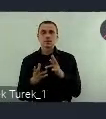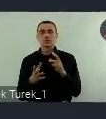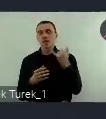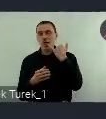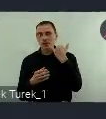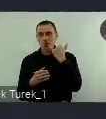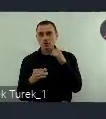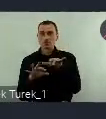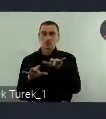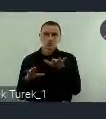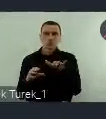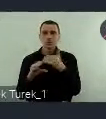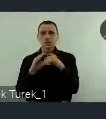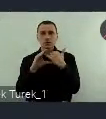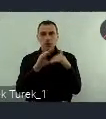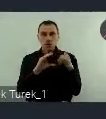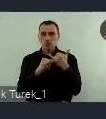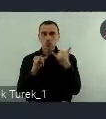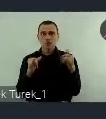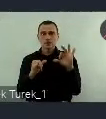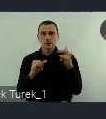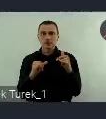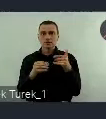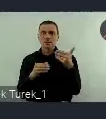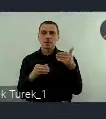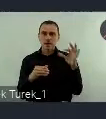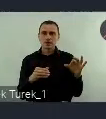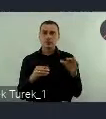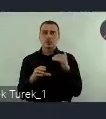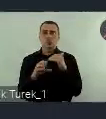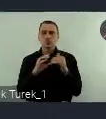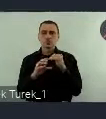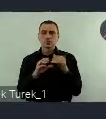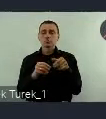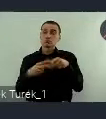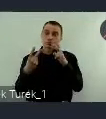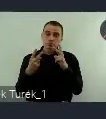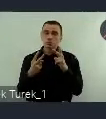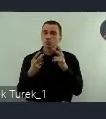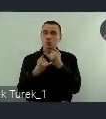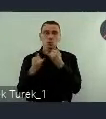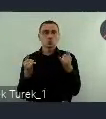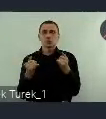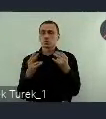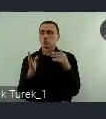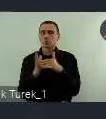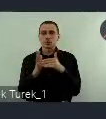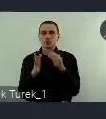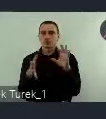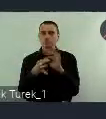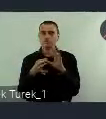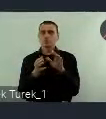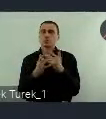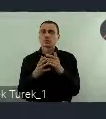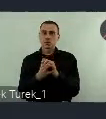korespondencyjny przesyłanie wiadomości tekstowych SMS MMS komunikacja audiowizualną z wykorzystaniem komunikatorów internetowych czyli Messenger